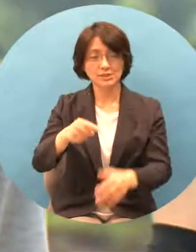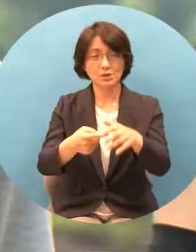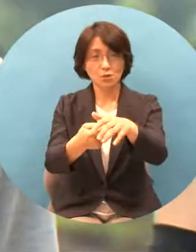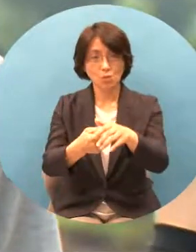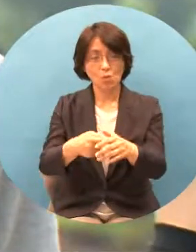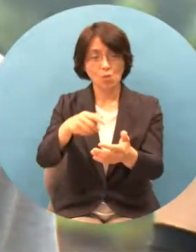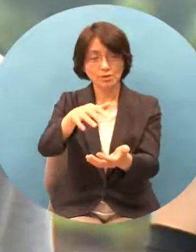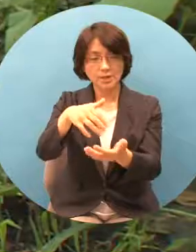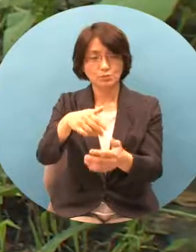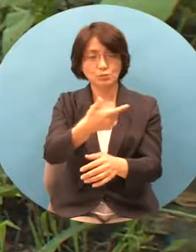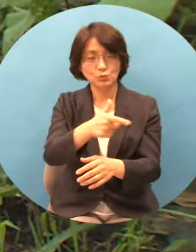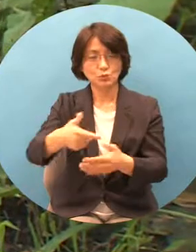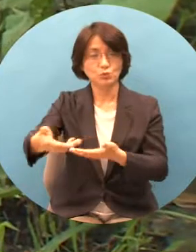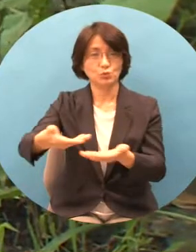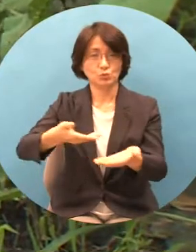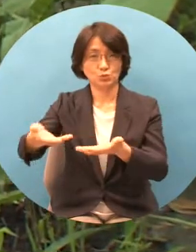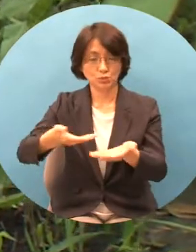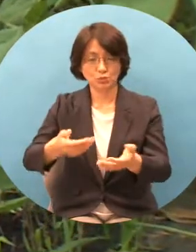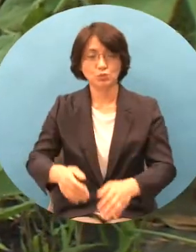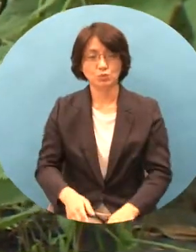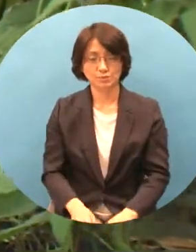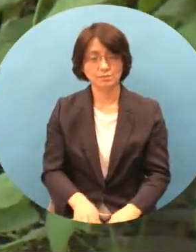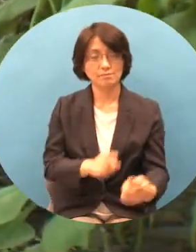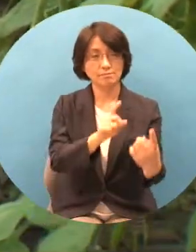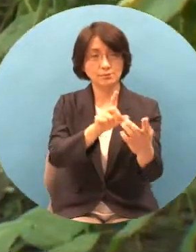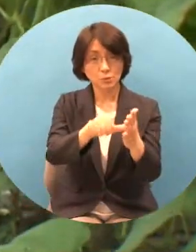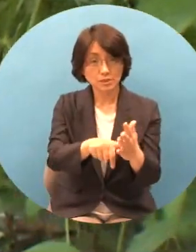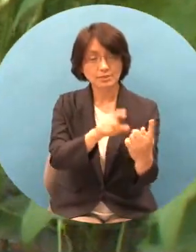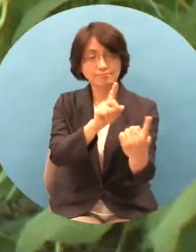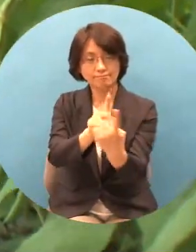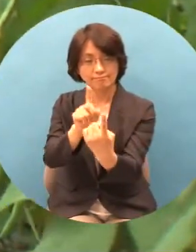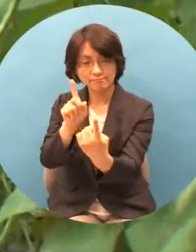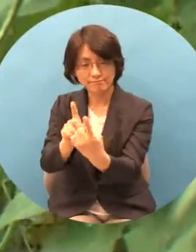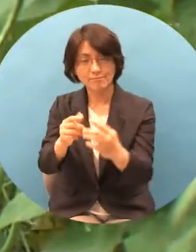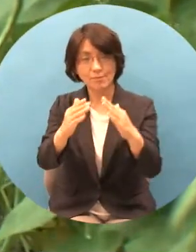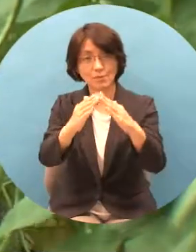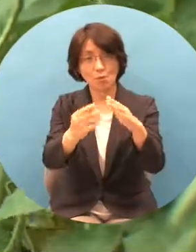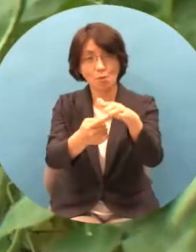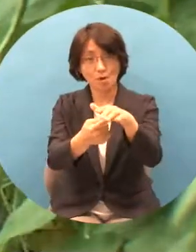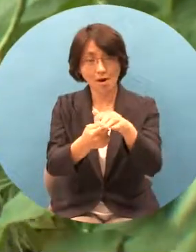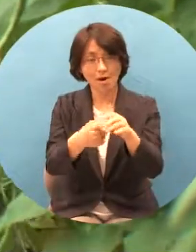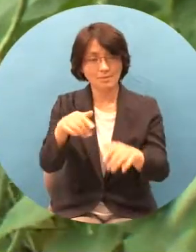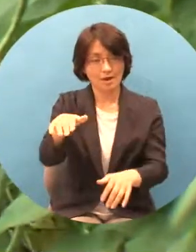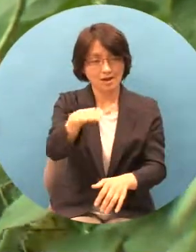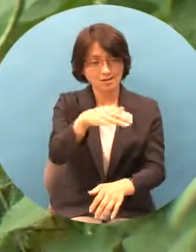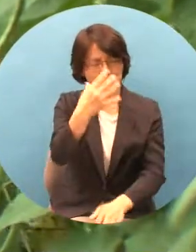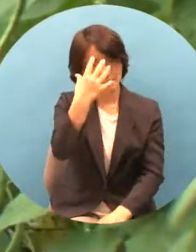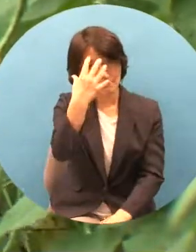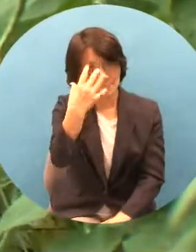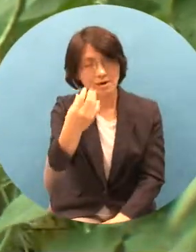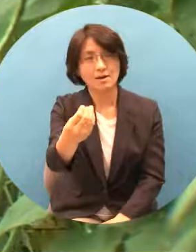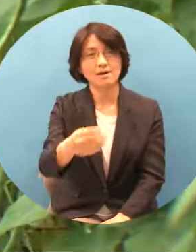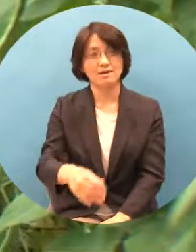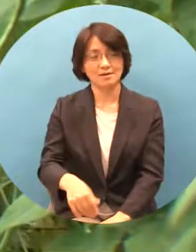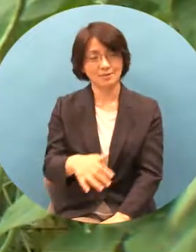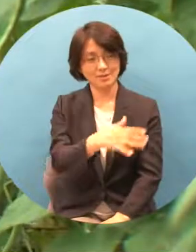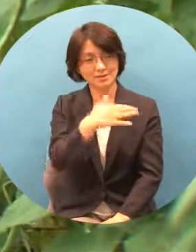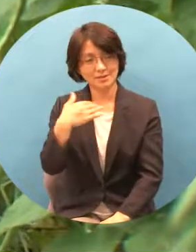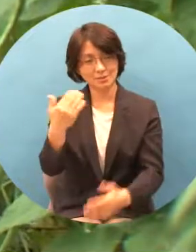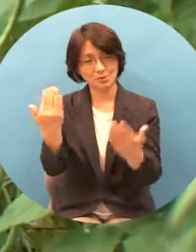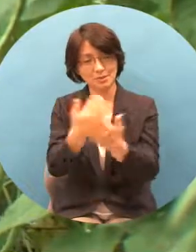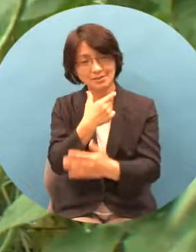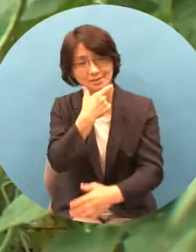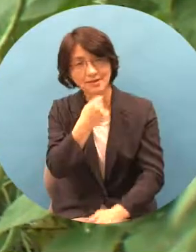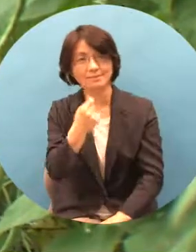いておりまして、そこで出会った農家の方たちがとても魅力的だったので、自分たちでも農家になりたいなと思いま